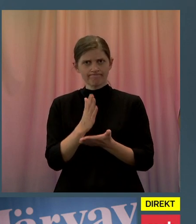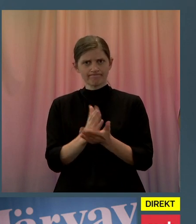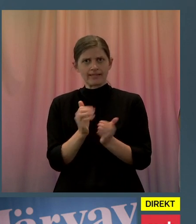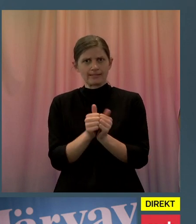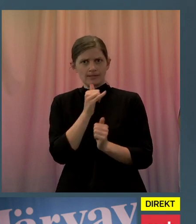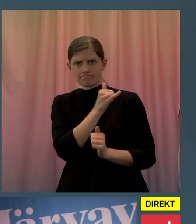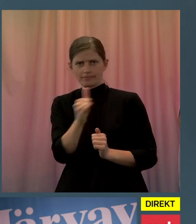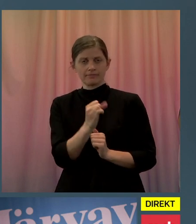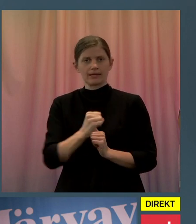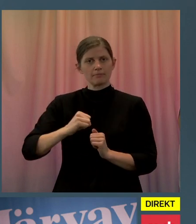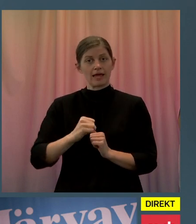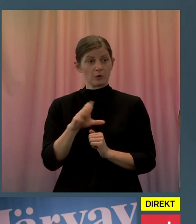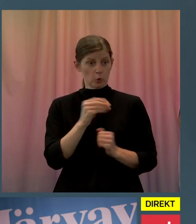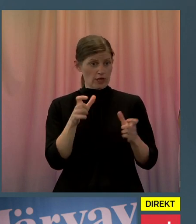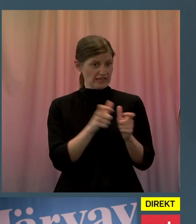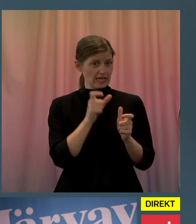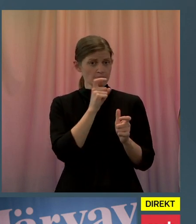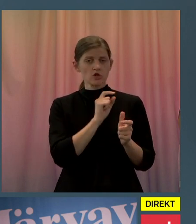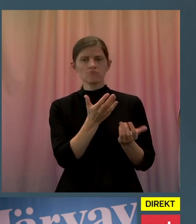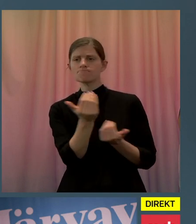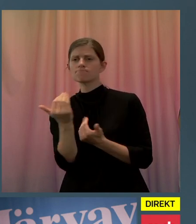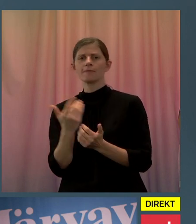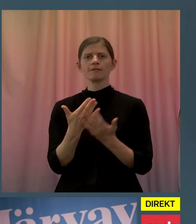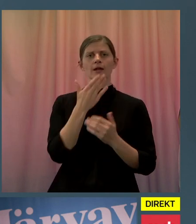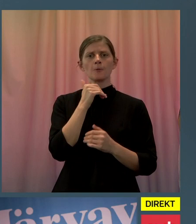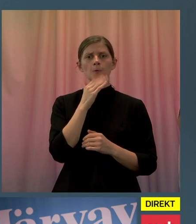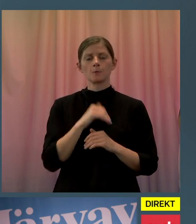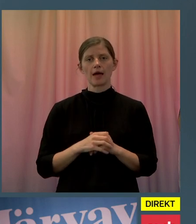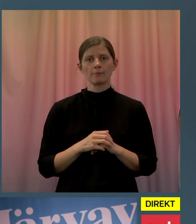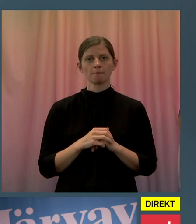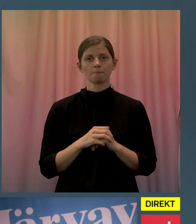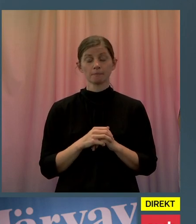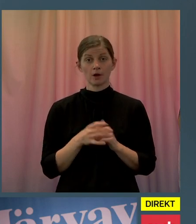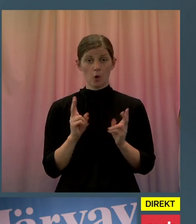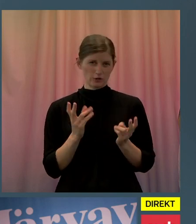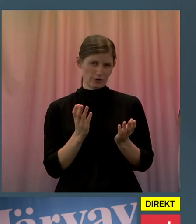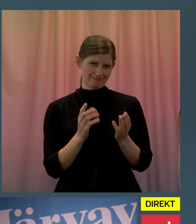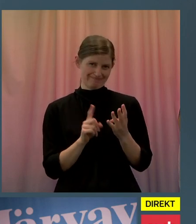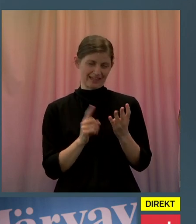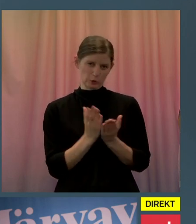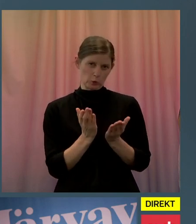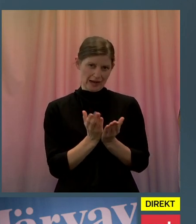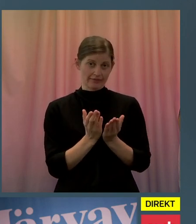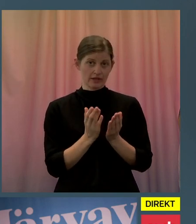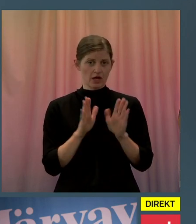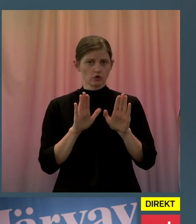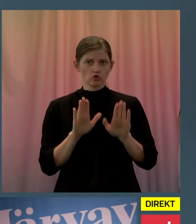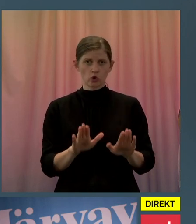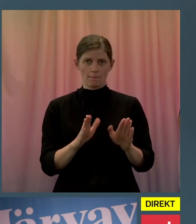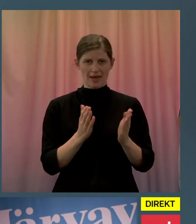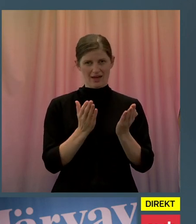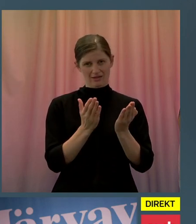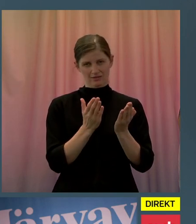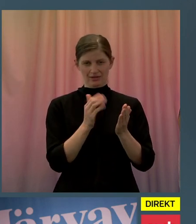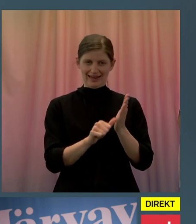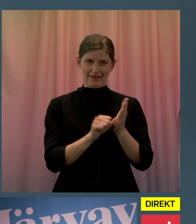inte rekrytera in nya ungdomar. Och så skolan. Att stoppa dagens skolmisslyckanden är helt